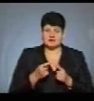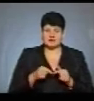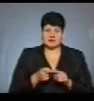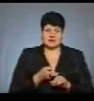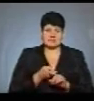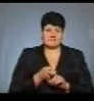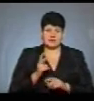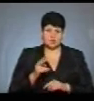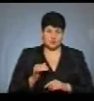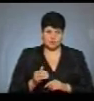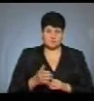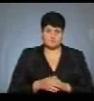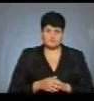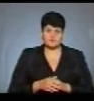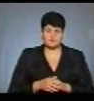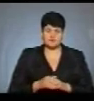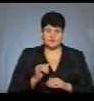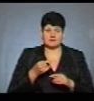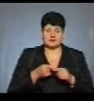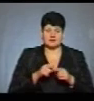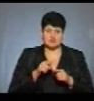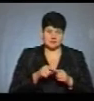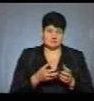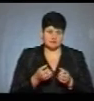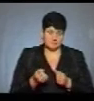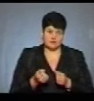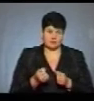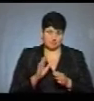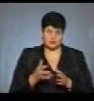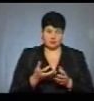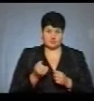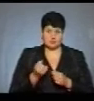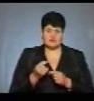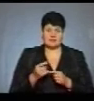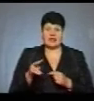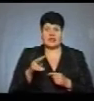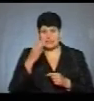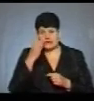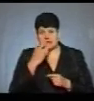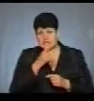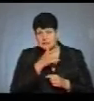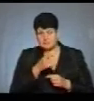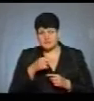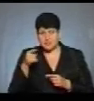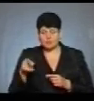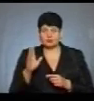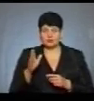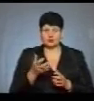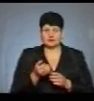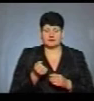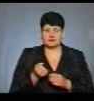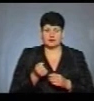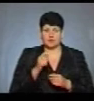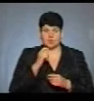зв'язку. І вас цю заяву приймуть, і ви будете получати вже в літній період, якщо буде пільга, будете отримувати